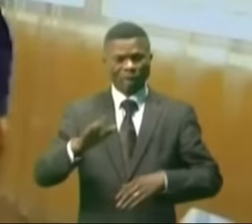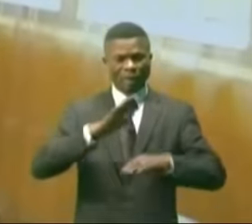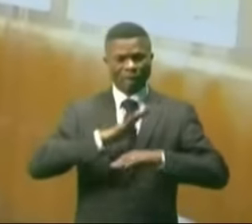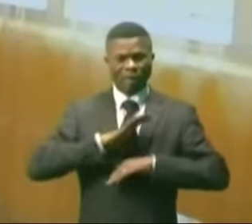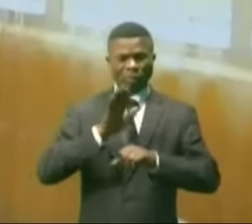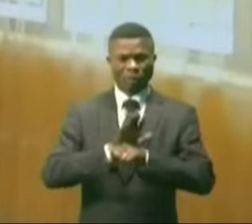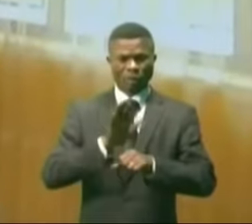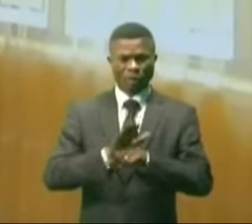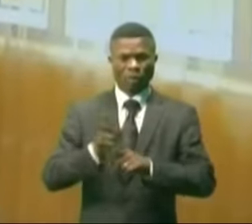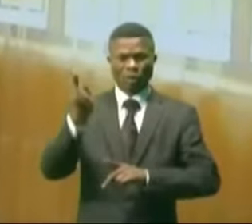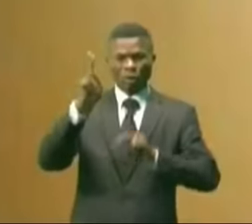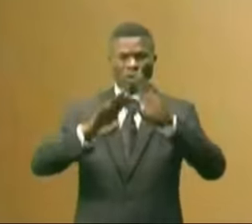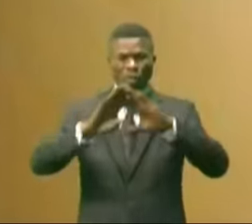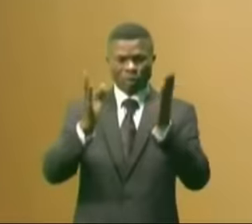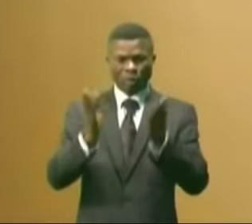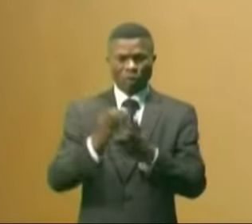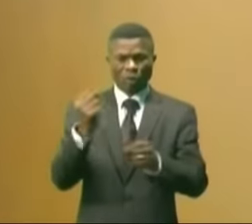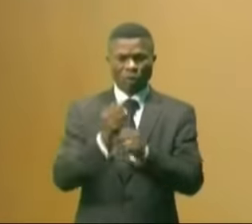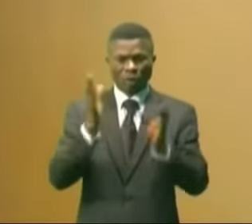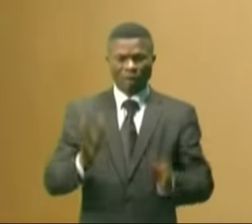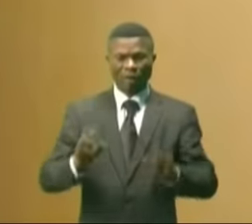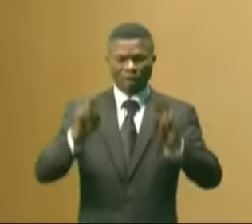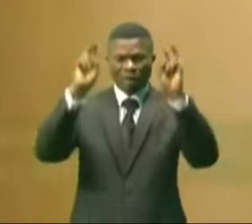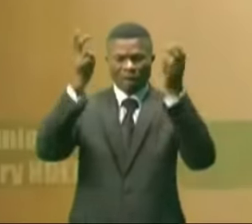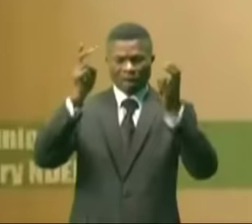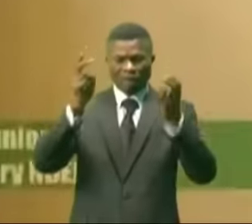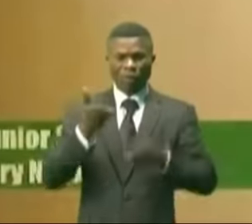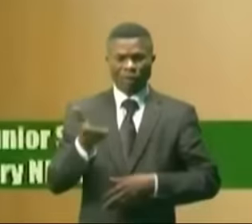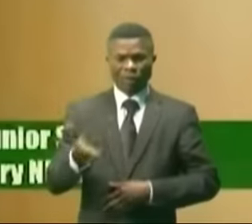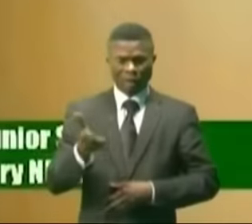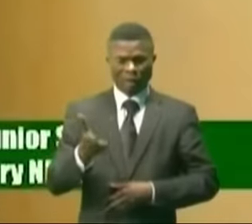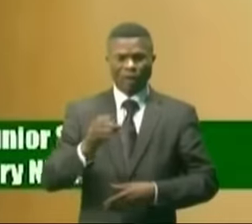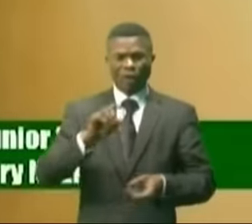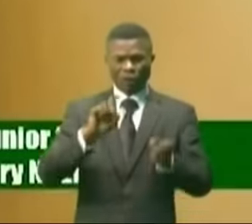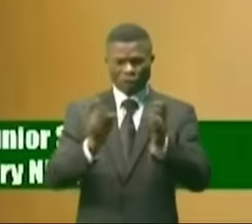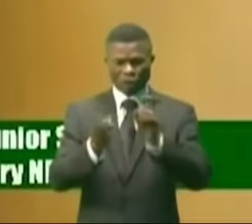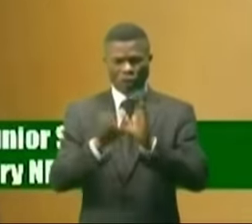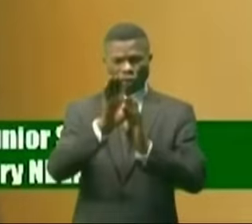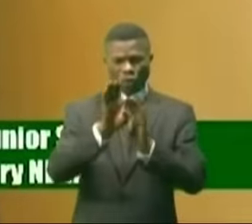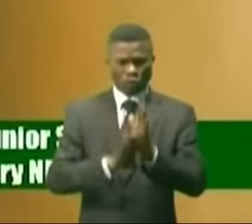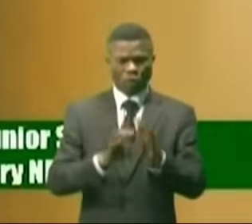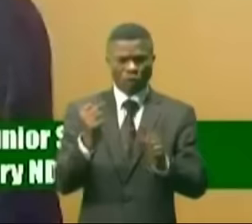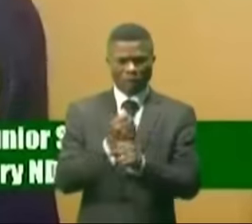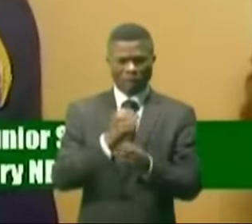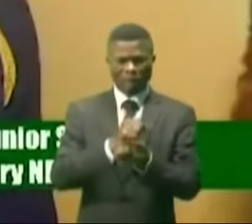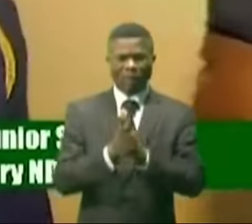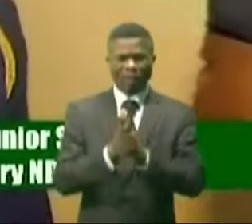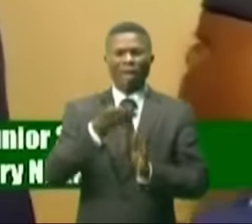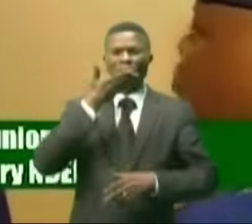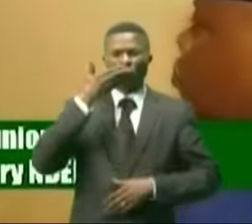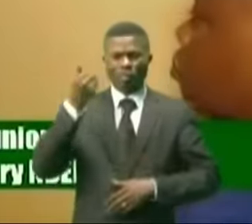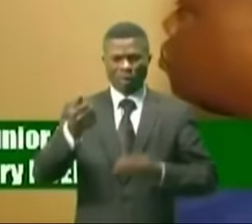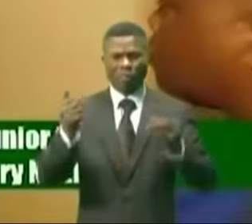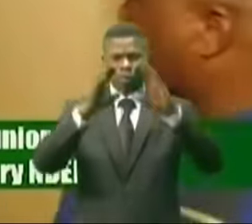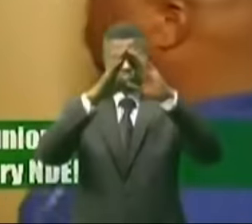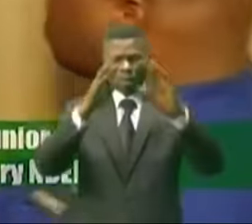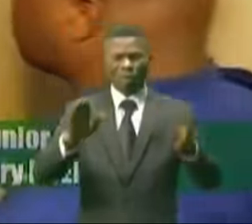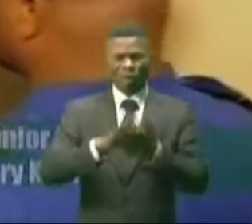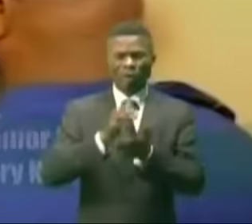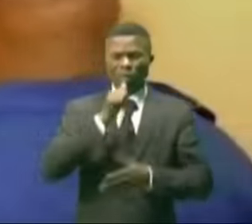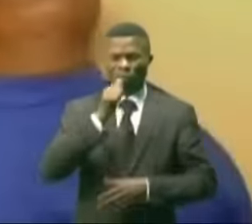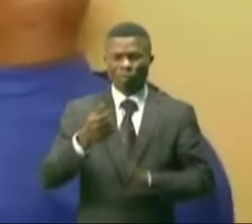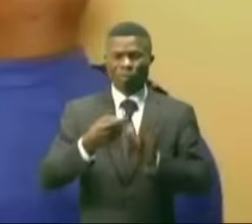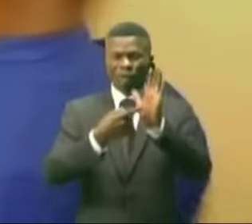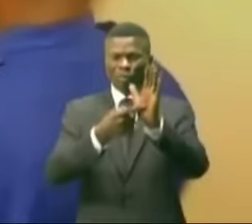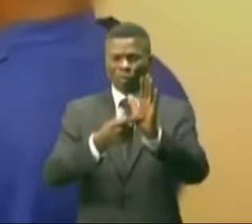soulagement pour les agents et cadres de la mairie qui va améliorer leurs conditions de travail et redorer l'image du